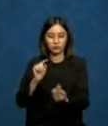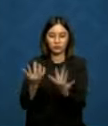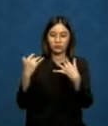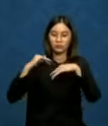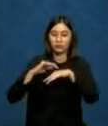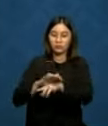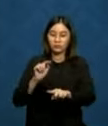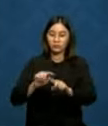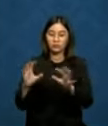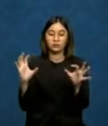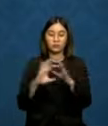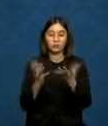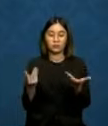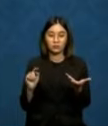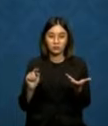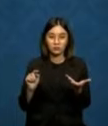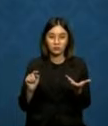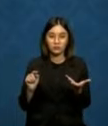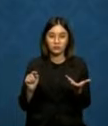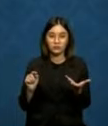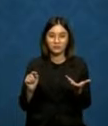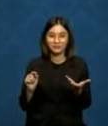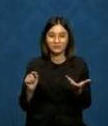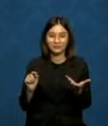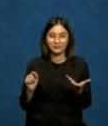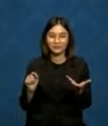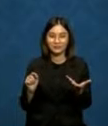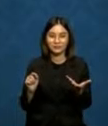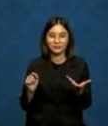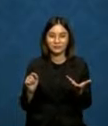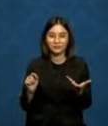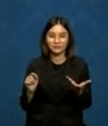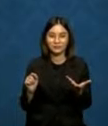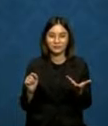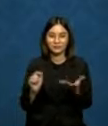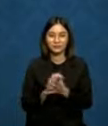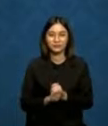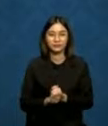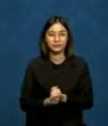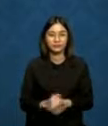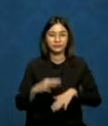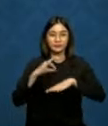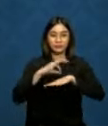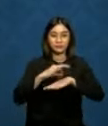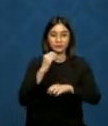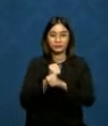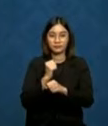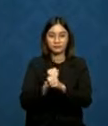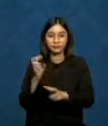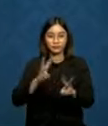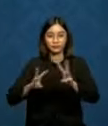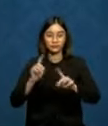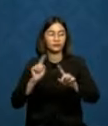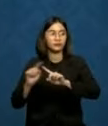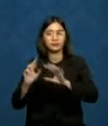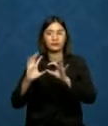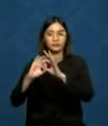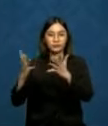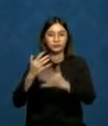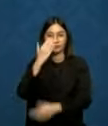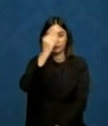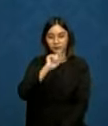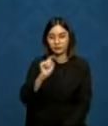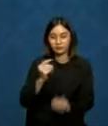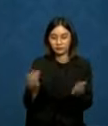ร่วมในเรื่องของการอ่าที่ที่บอกเรื่องของตำแหน่งงานเรื่องว่างอะไรอย่างนั้นเพราะว่าจริงๆแล้ว